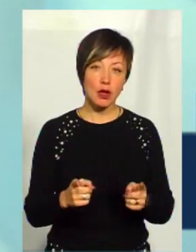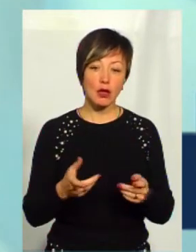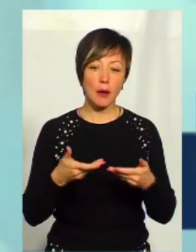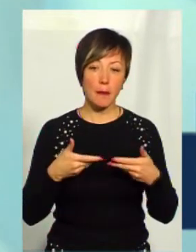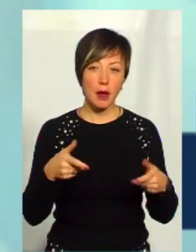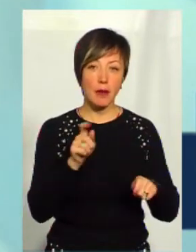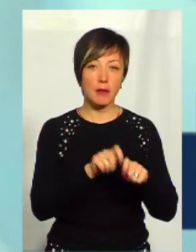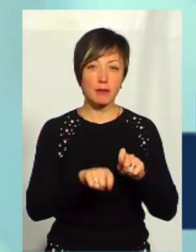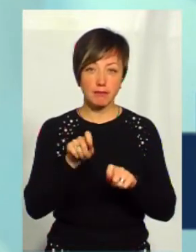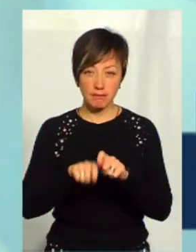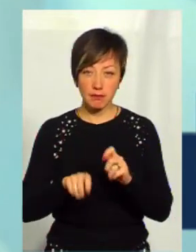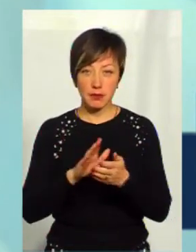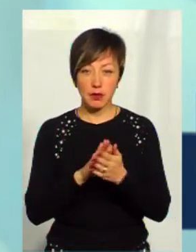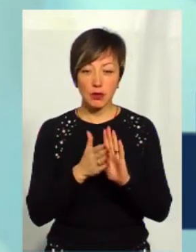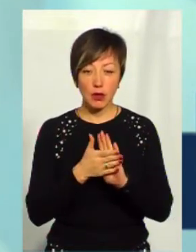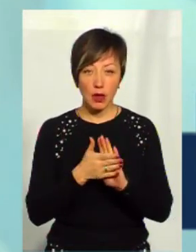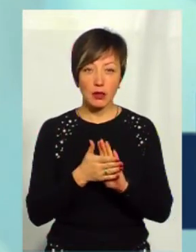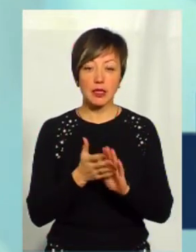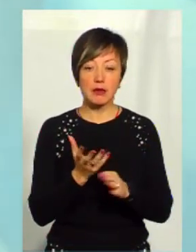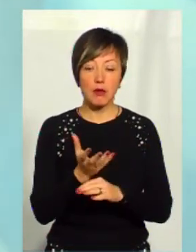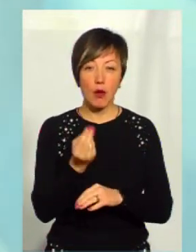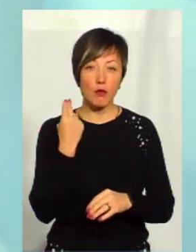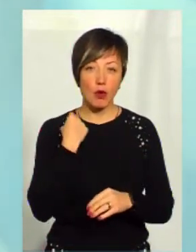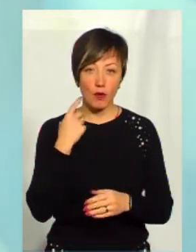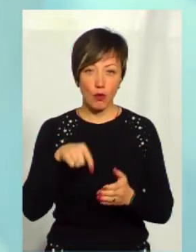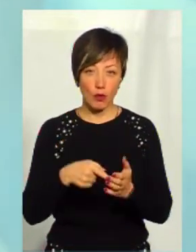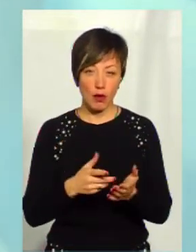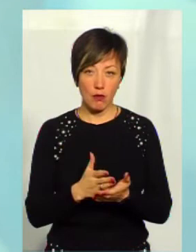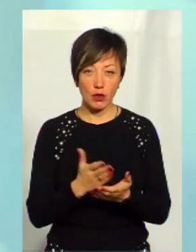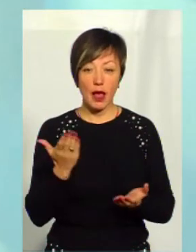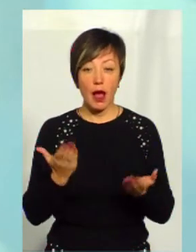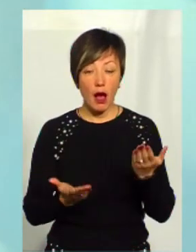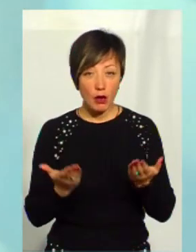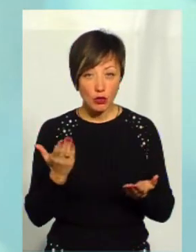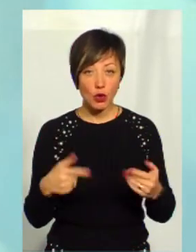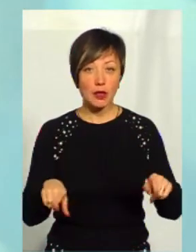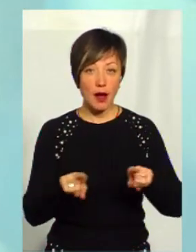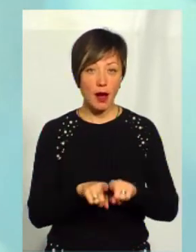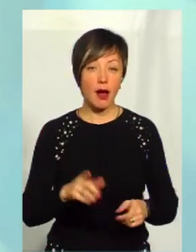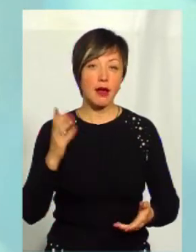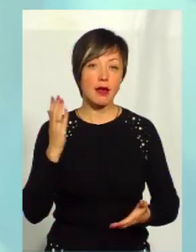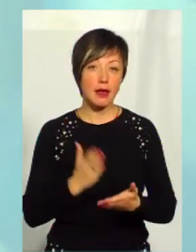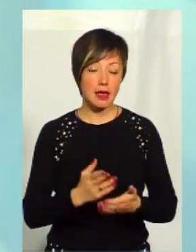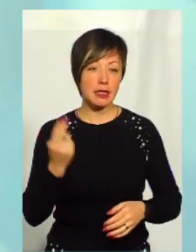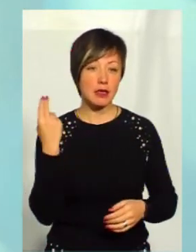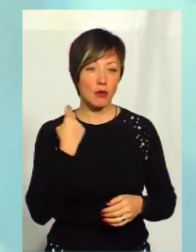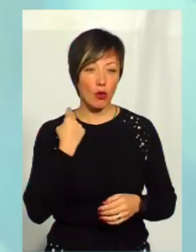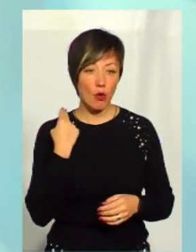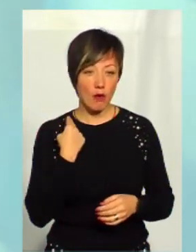ми моніторимо ситуацію із сплатою боргів за комунальні послуги. Якщо така є заборгованість у